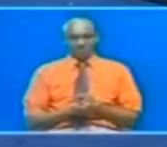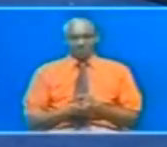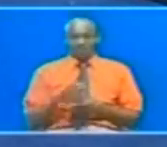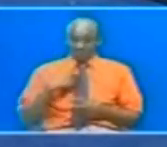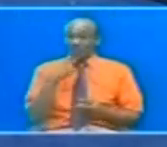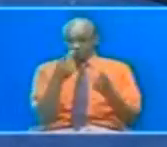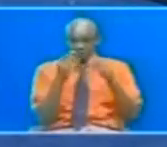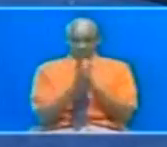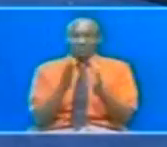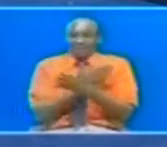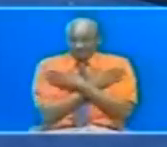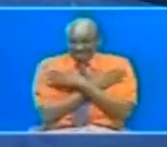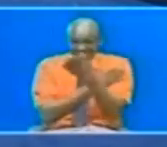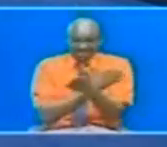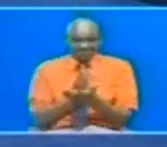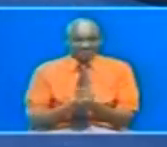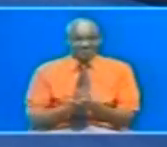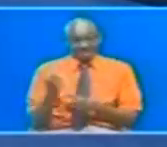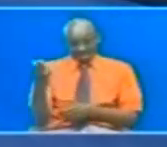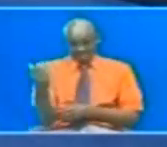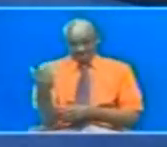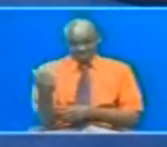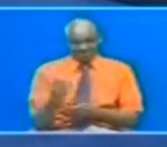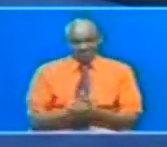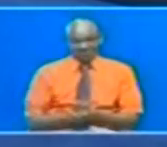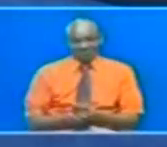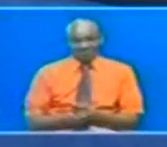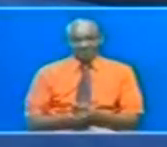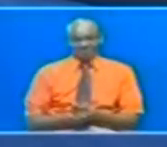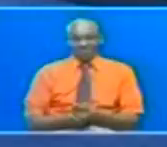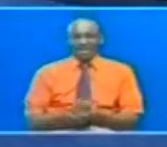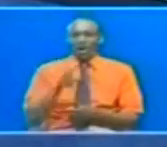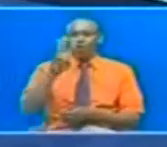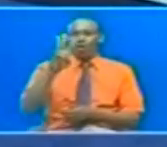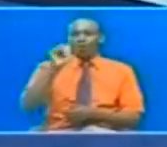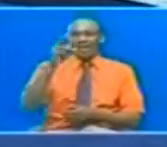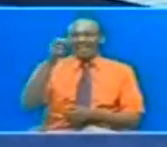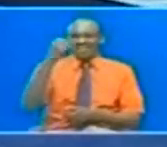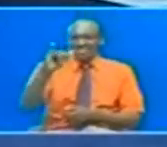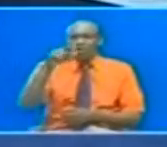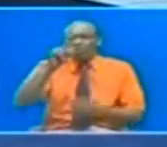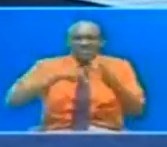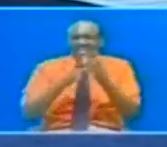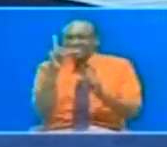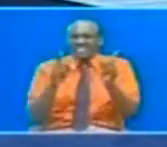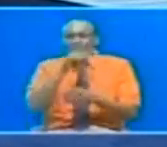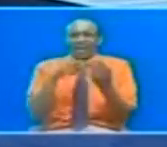my little friend here. All right, just come here. All right, so Wendy, ulianza hii kudance siku